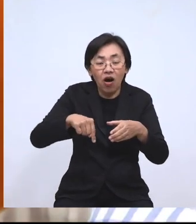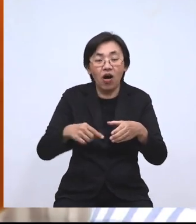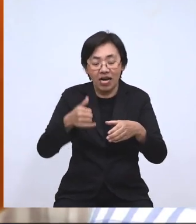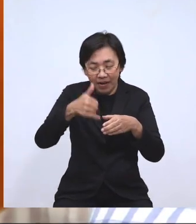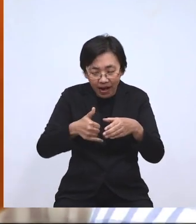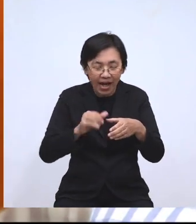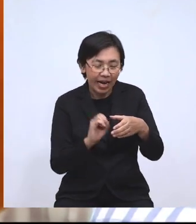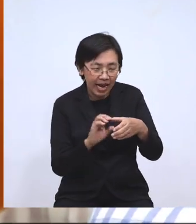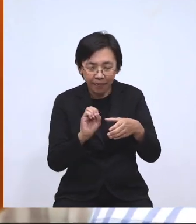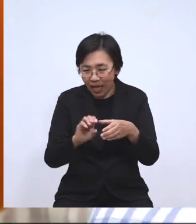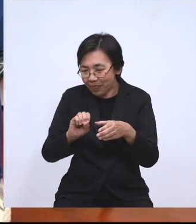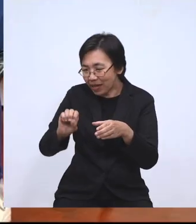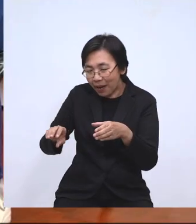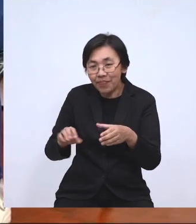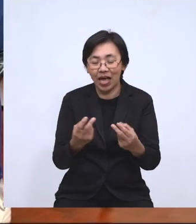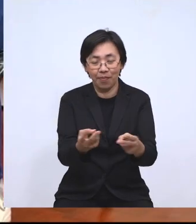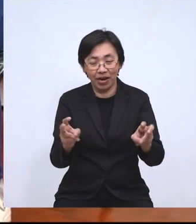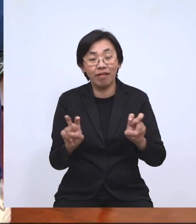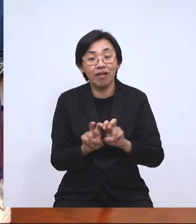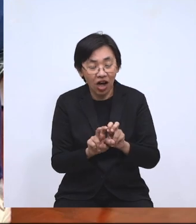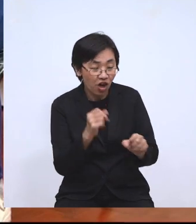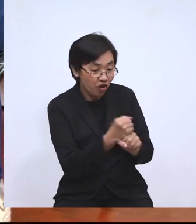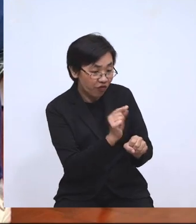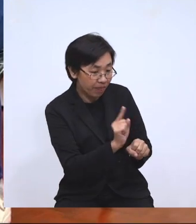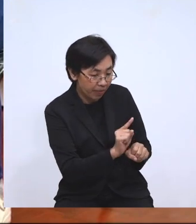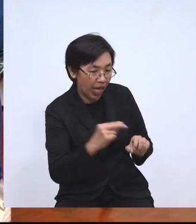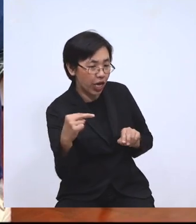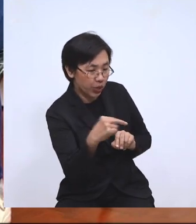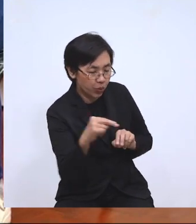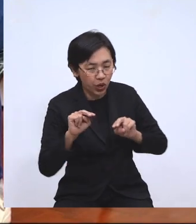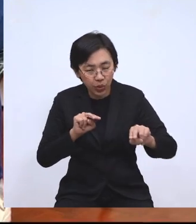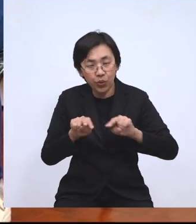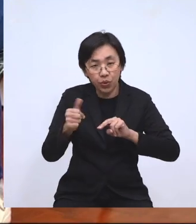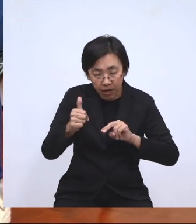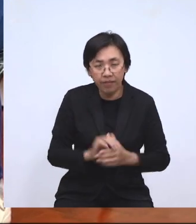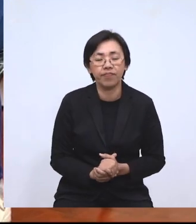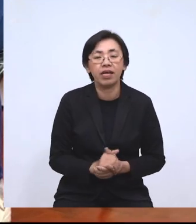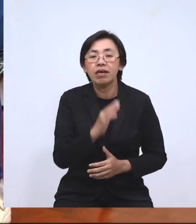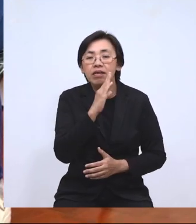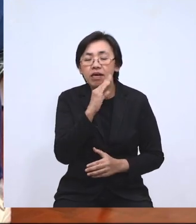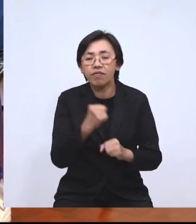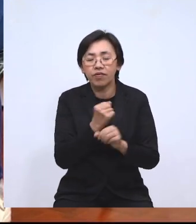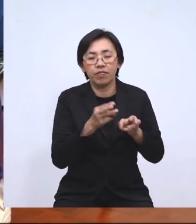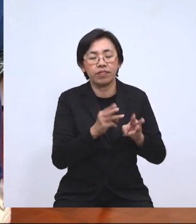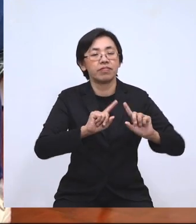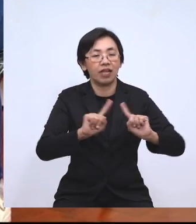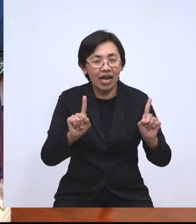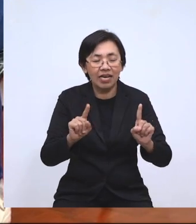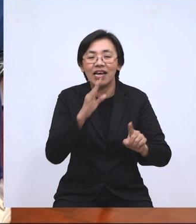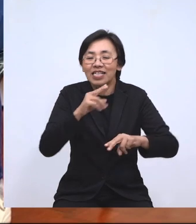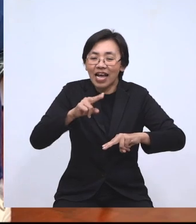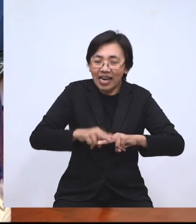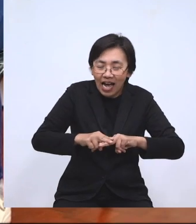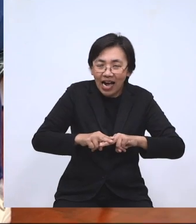แล้วเราก็จะไกด์ทีละบ้านว่าไอ้บ้านเนี้ยเราฝึกแบบนี้ทักษะเดียวกันแต่กระบวนการวิธีการ อาจจะ ต่างกันหรือท่